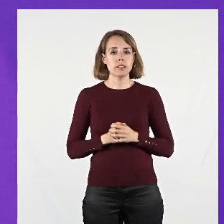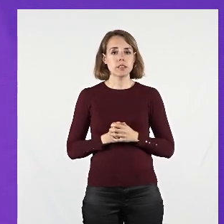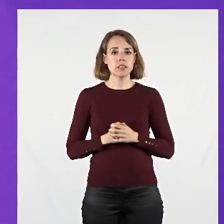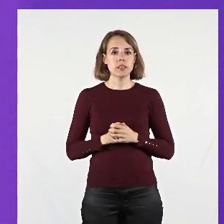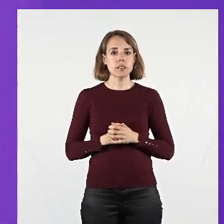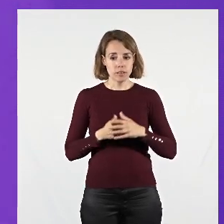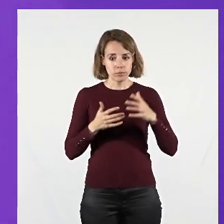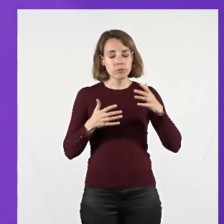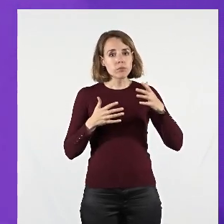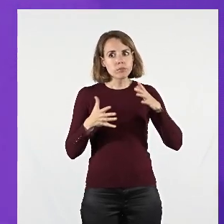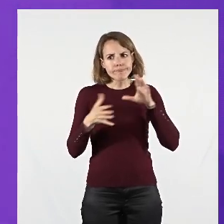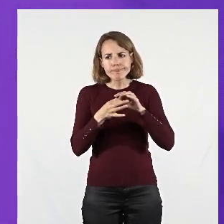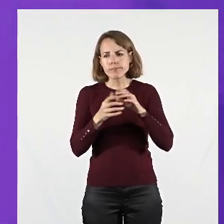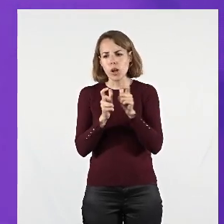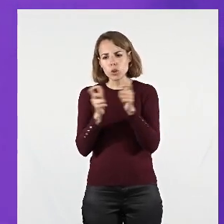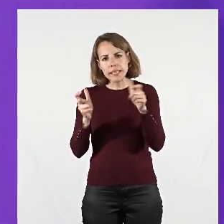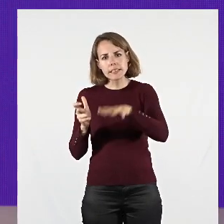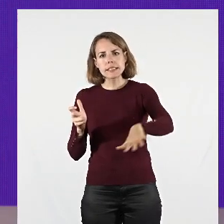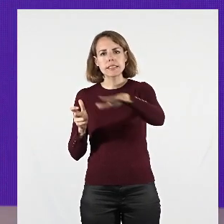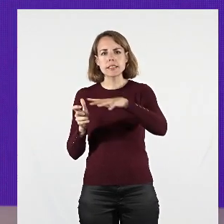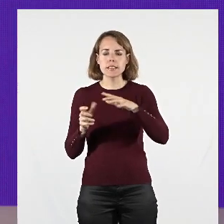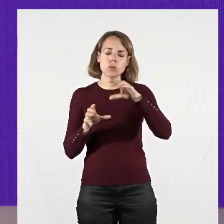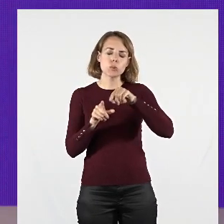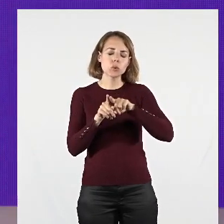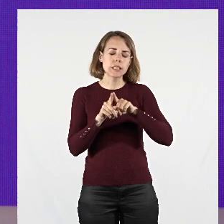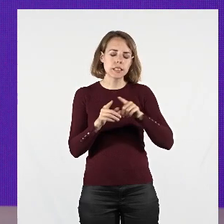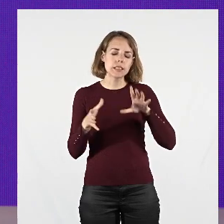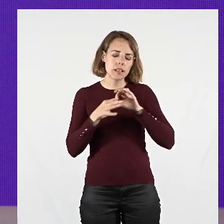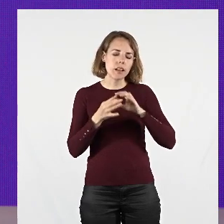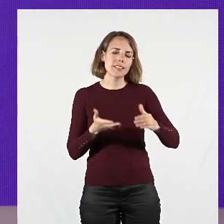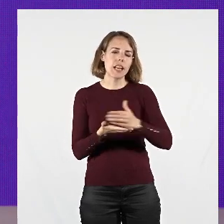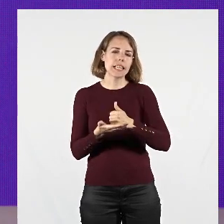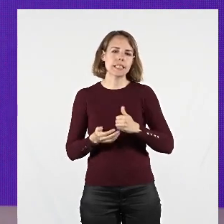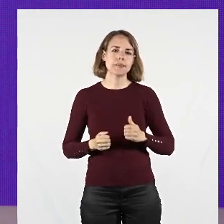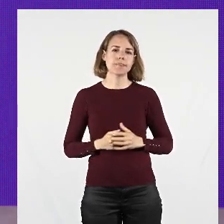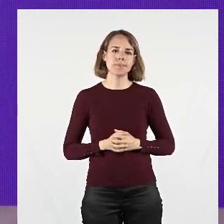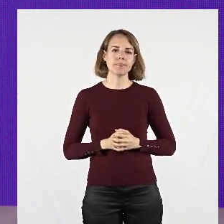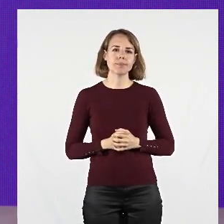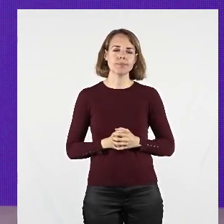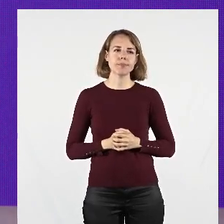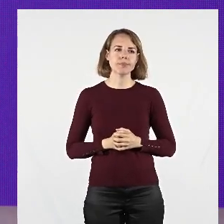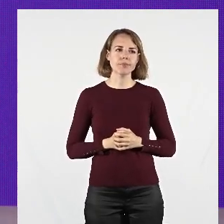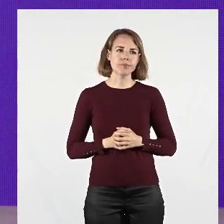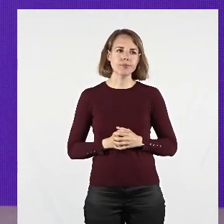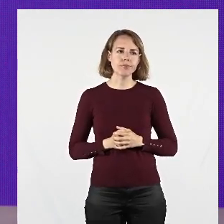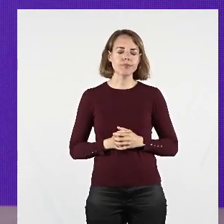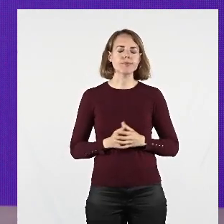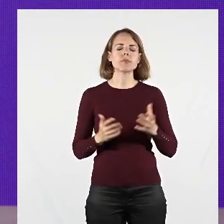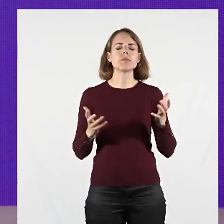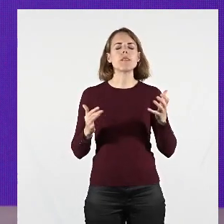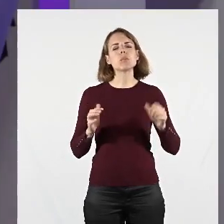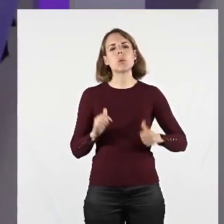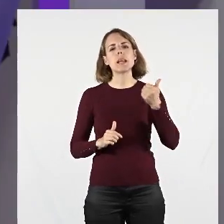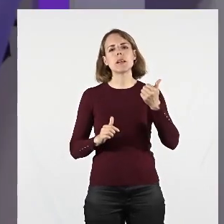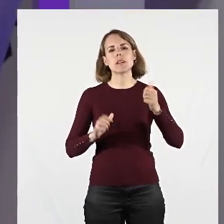acteurs que sont les entreprises et que sont les salariés. Je voudrais commencer en essayant de prendre une vue un peu d'ensemble sur ce qu'est cette sinistralité